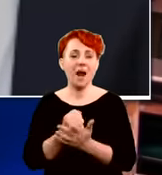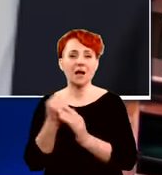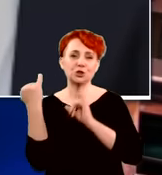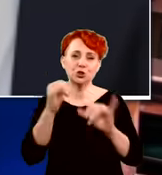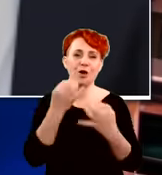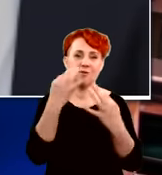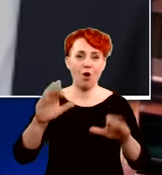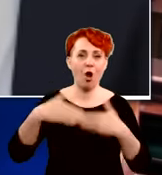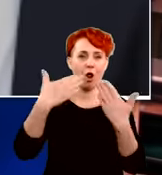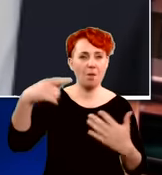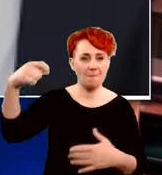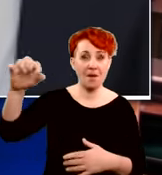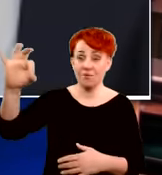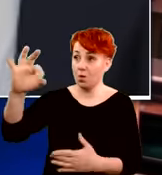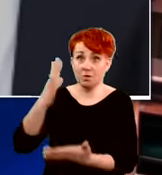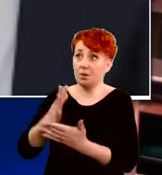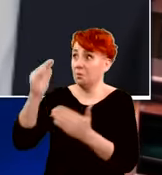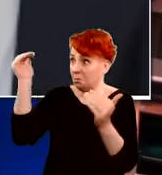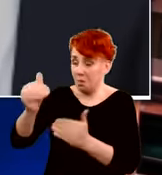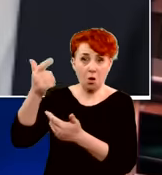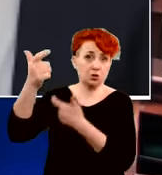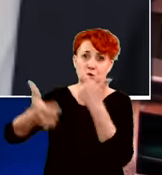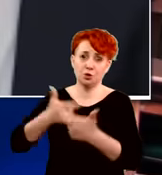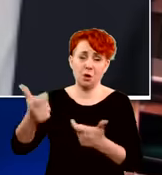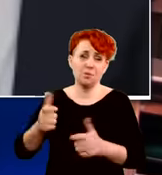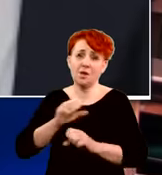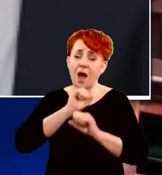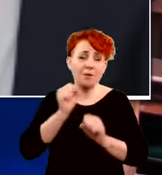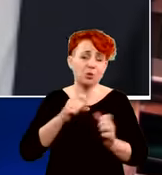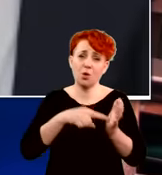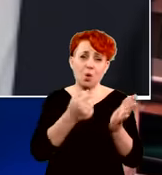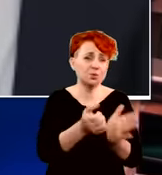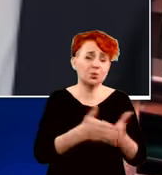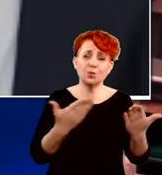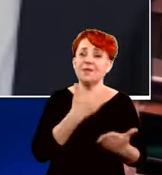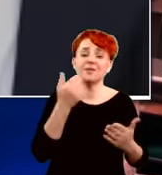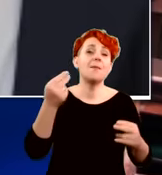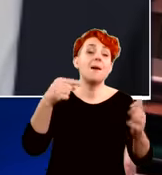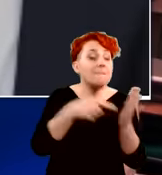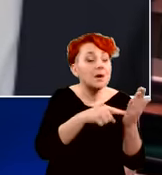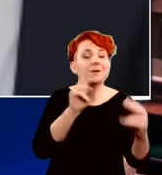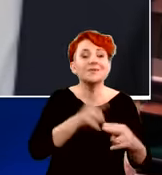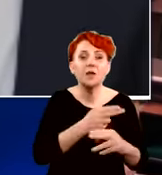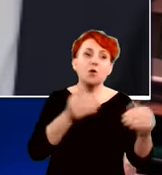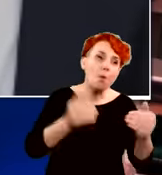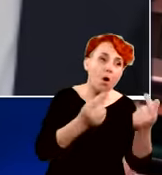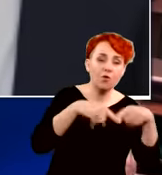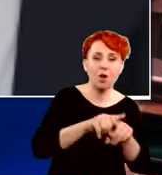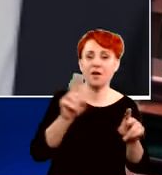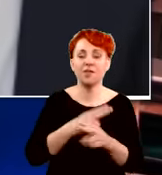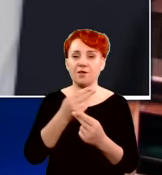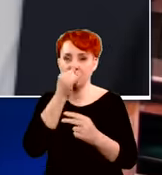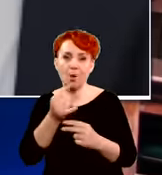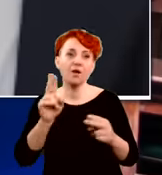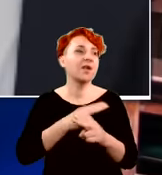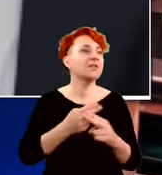prezydenta, które jest jego wyłączną prerogatywą i na żadnym etapie konstytucja nie określa, w którym momencie może być zastosowane, a w którym nie i kiedy jest ważne, kiedy nie jest ważne, w